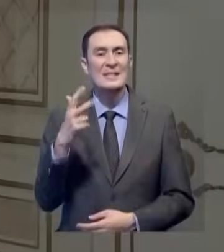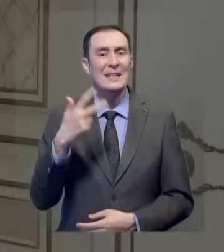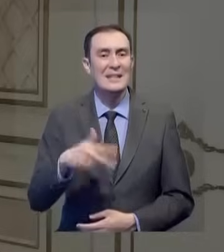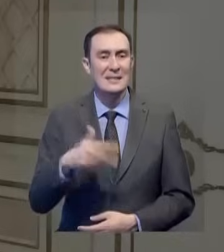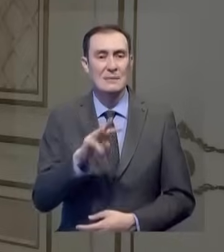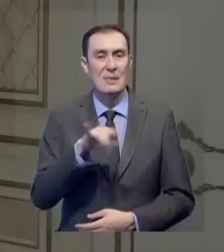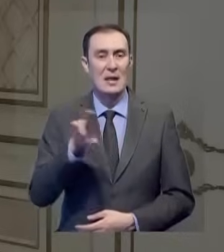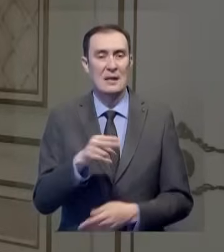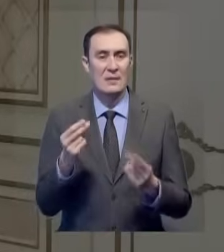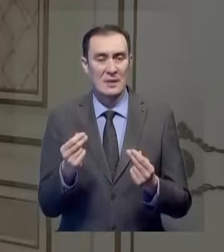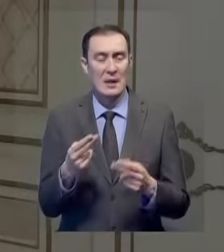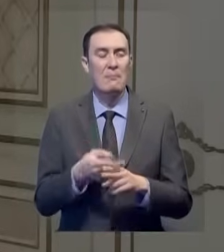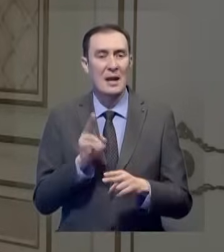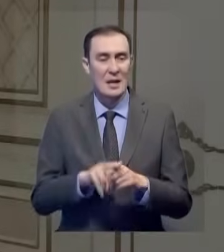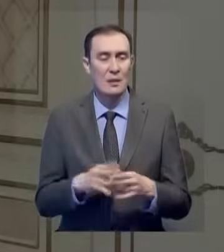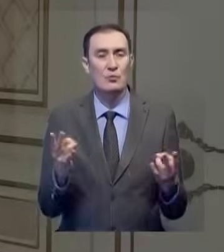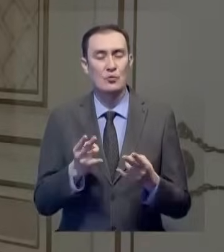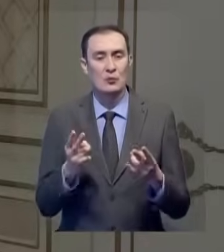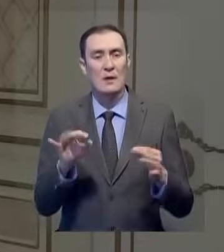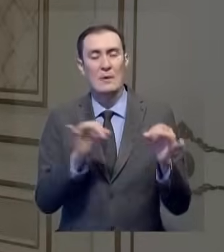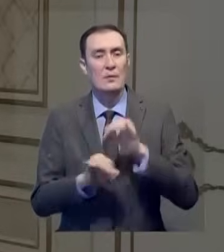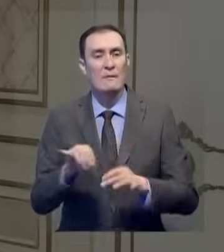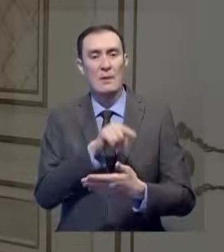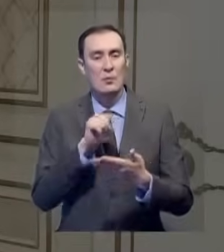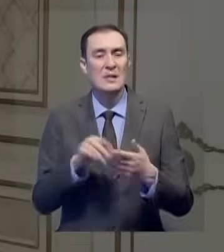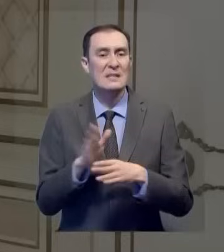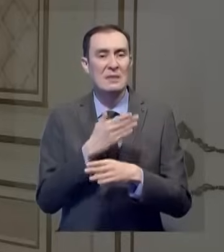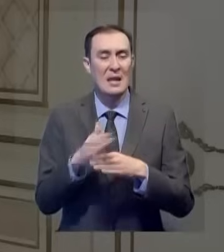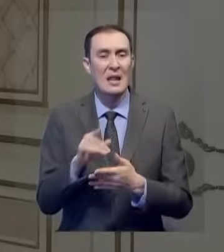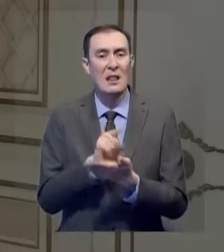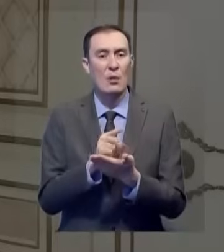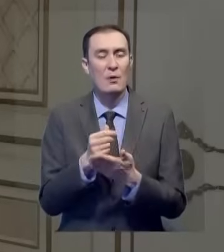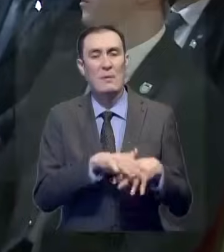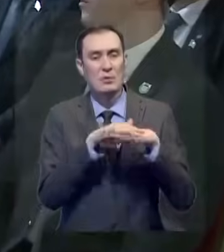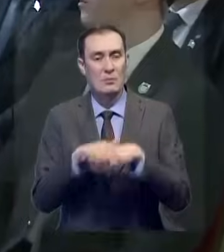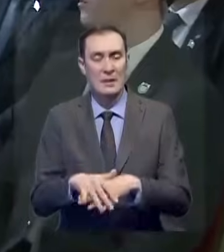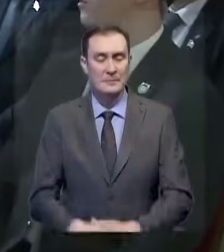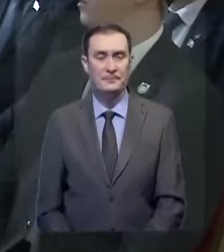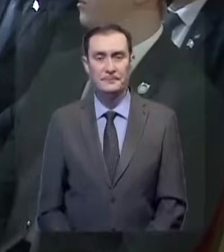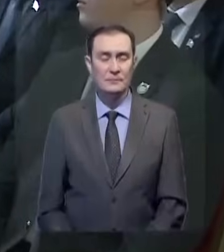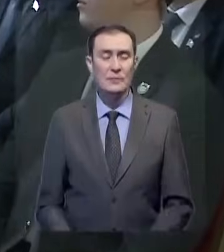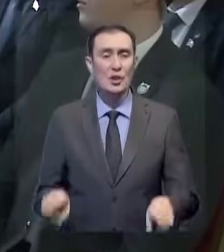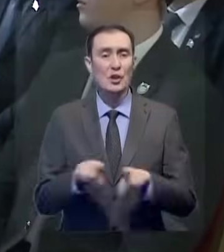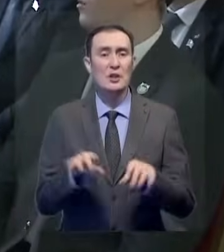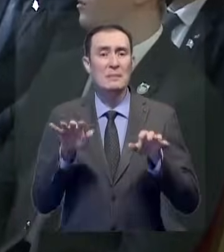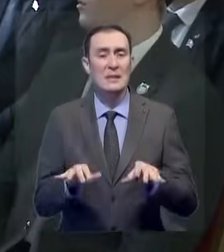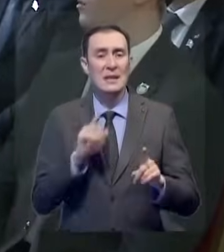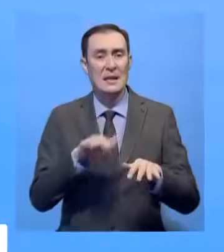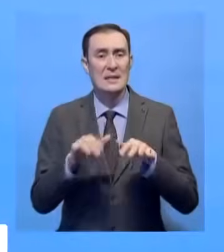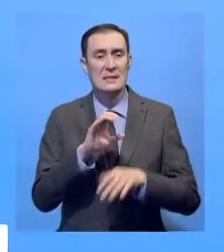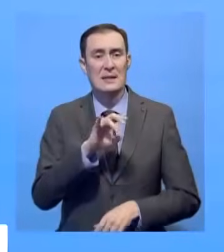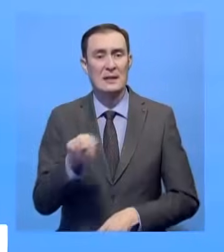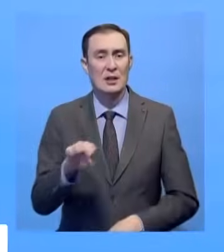330 миллиардов тенге. Поэтому стоит рассмотреть вопрос распределения налоговых поступлений. Также председатель Сената